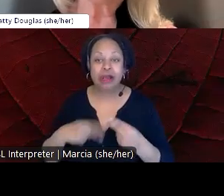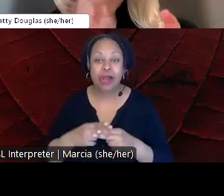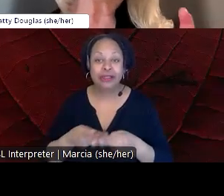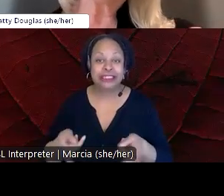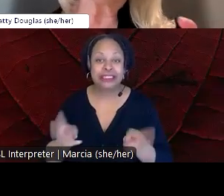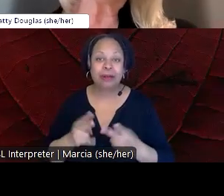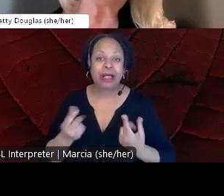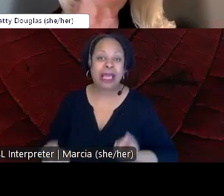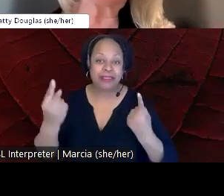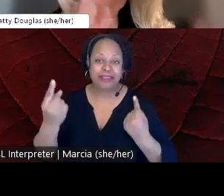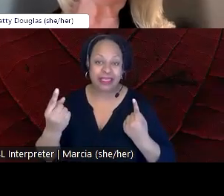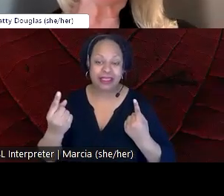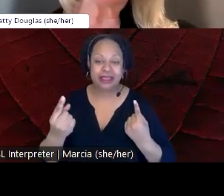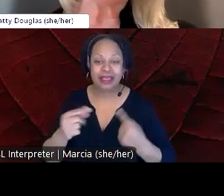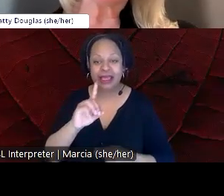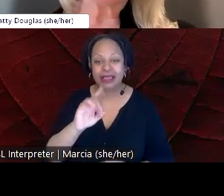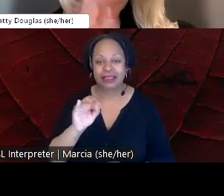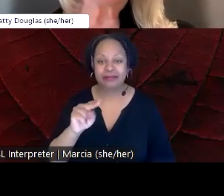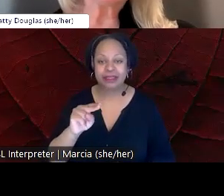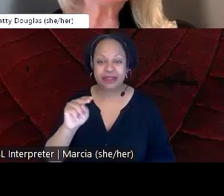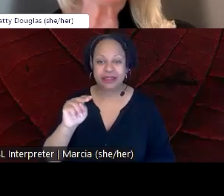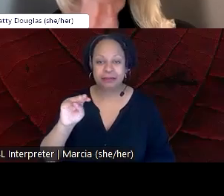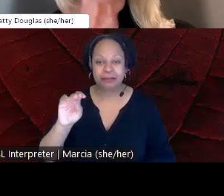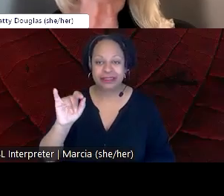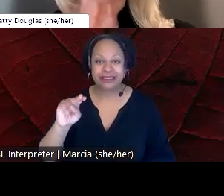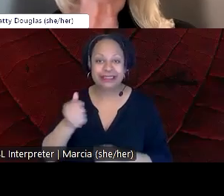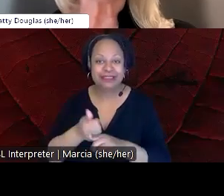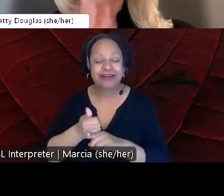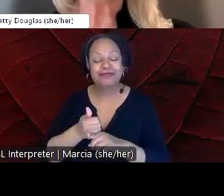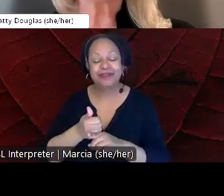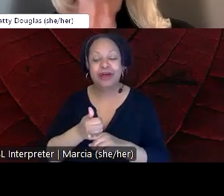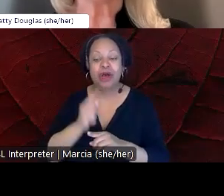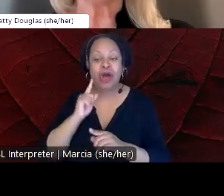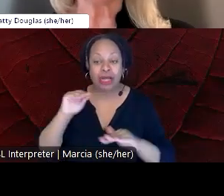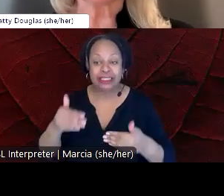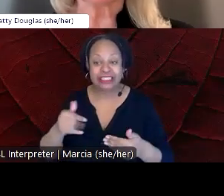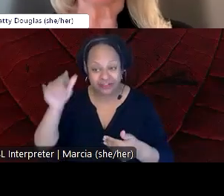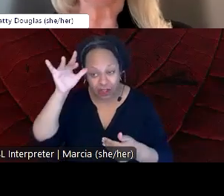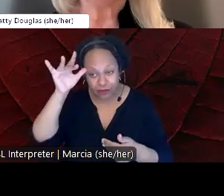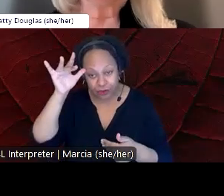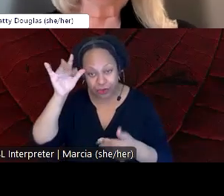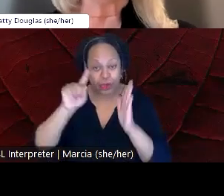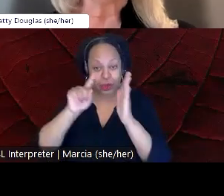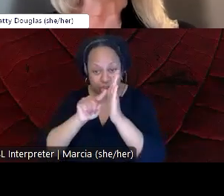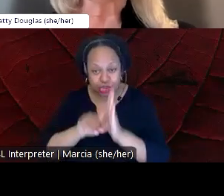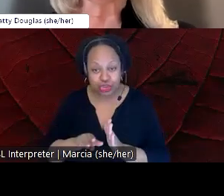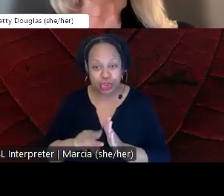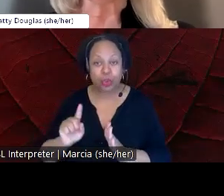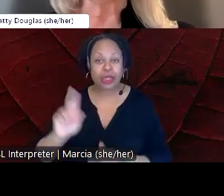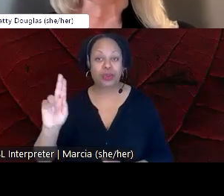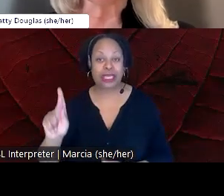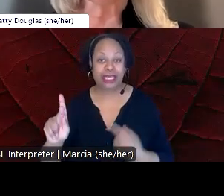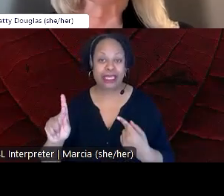empathie. La double empathie, tout d'abord, David Milton est un père autiste et il est également chercheur au